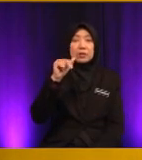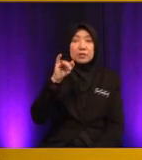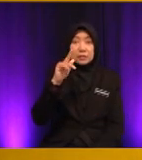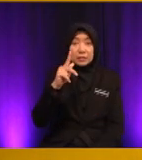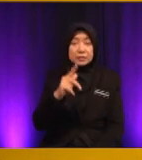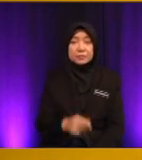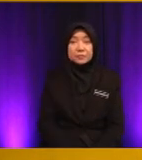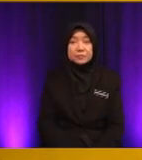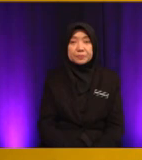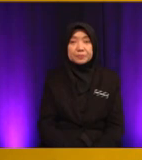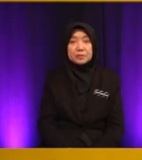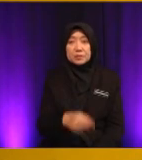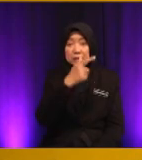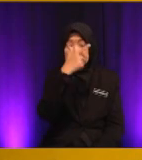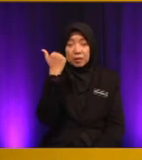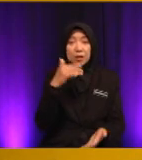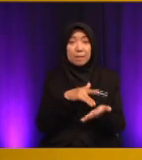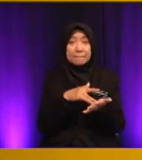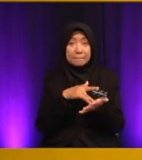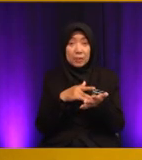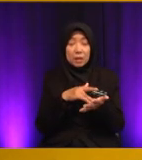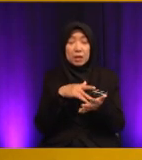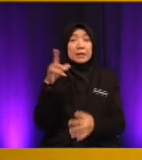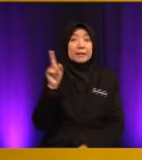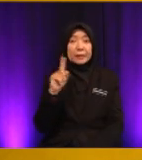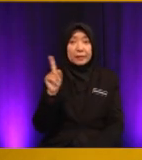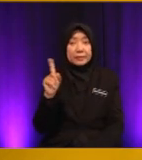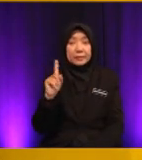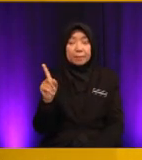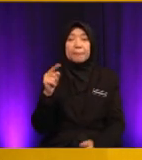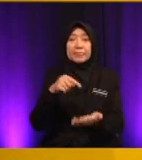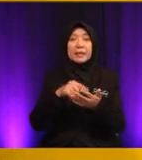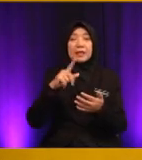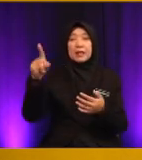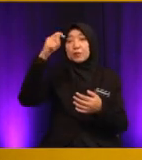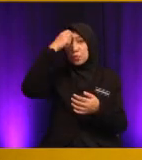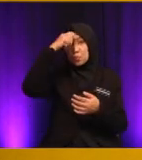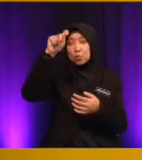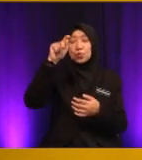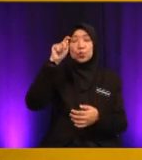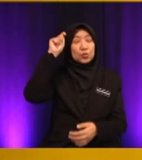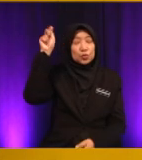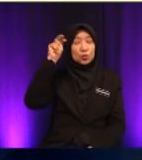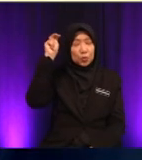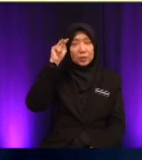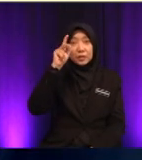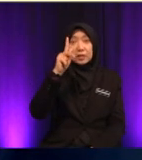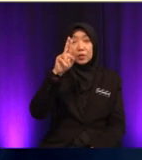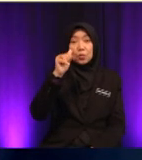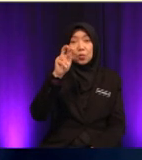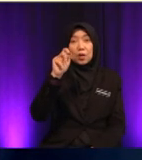disebabkan kelemahan-kelemahan tadi dimana inilah tokoh-tokoh teori Quantum kita ada maxplank